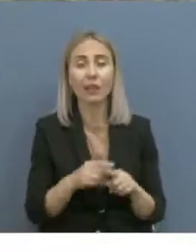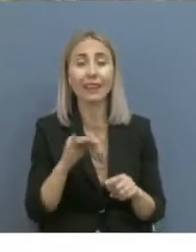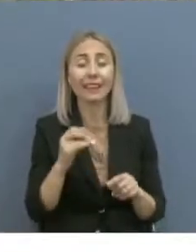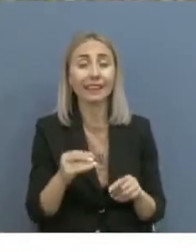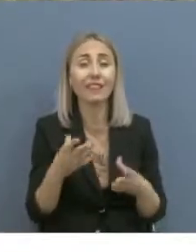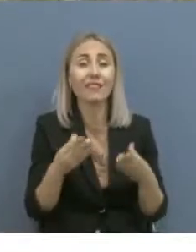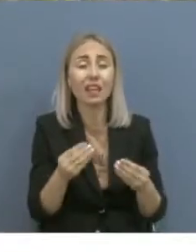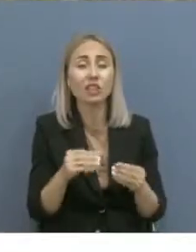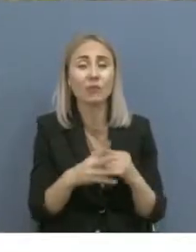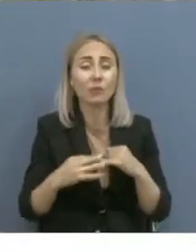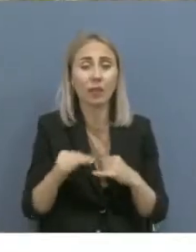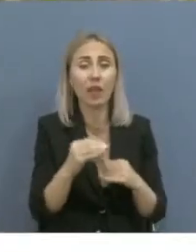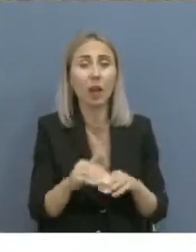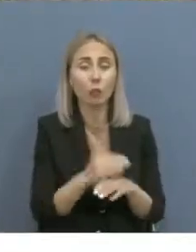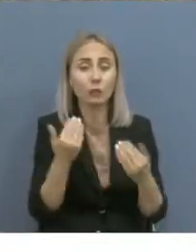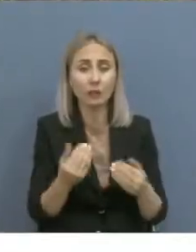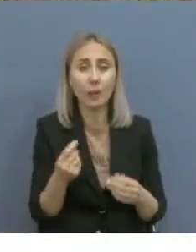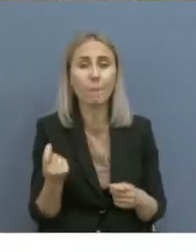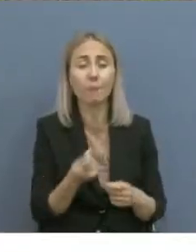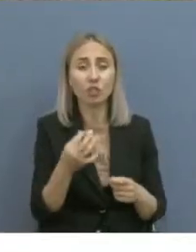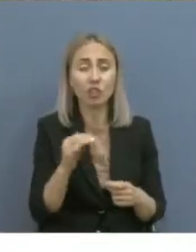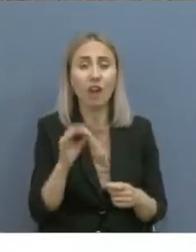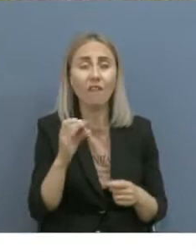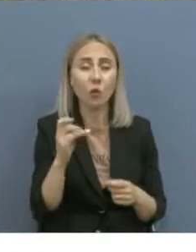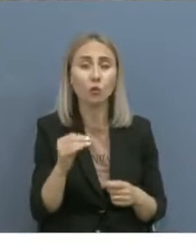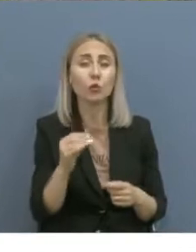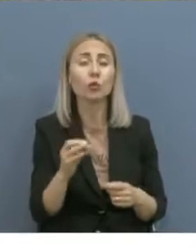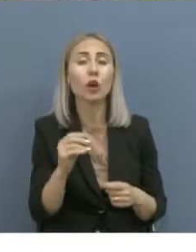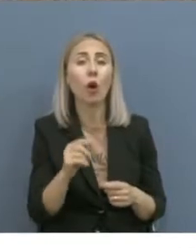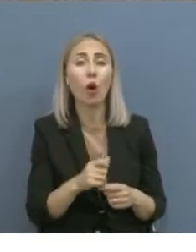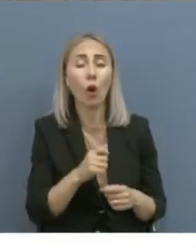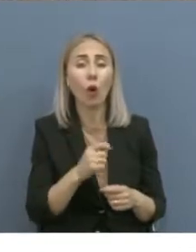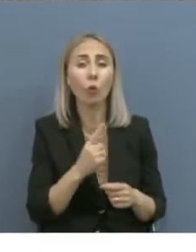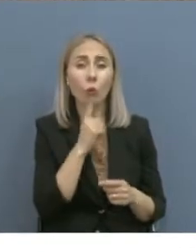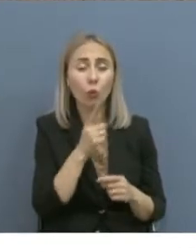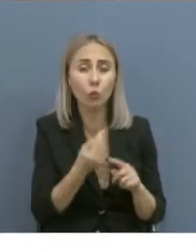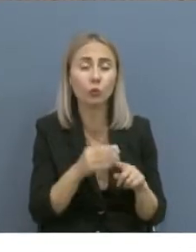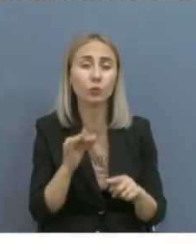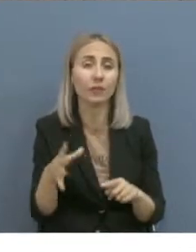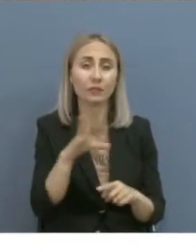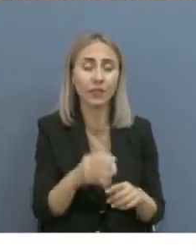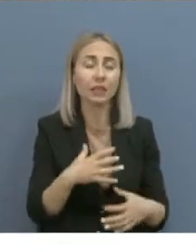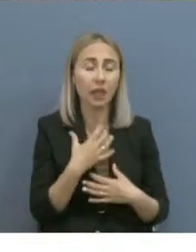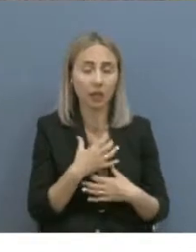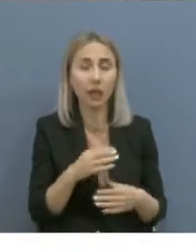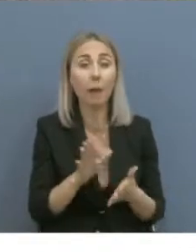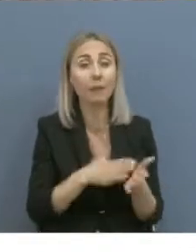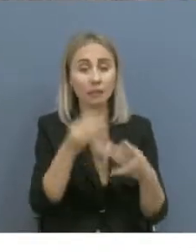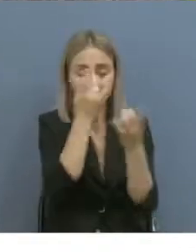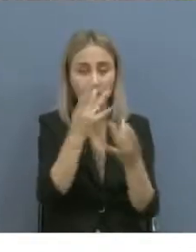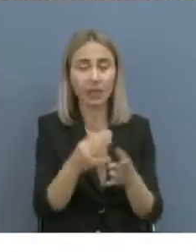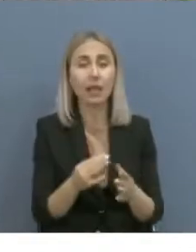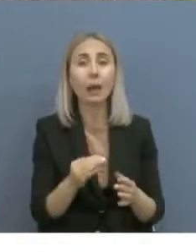дәнді дақылдар қатарында бидай, арпа, сұлы, жүгері, ал майлы дақылдардан күнбағыз, рапс, зығыр өнімдері